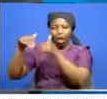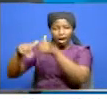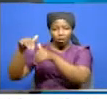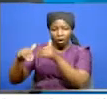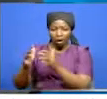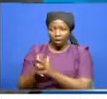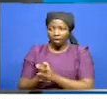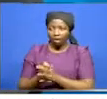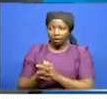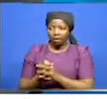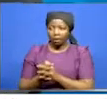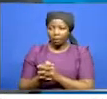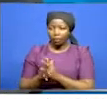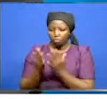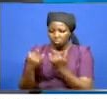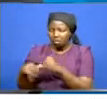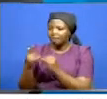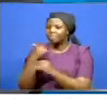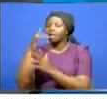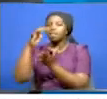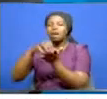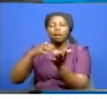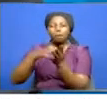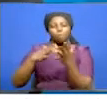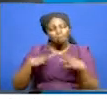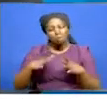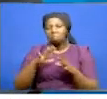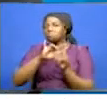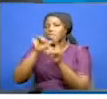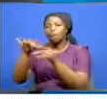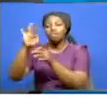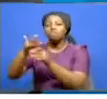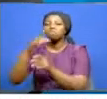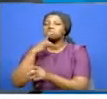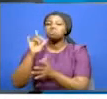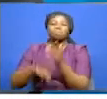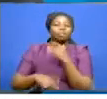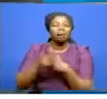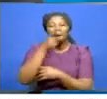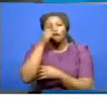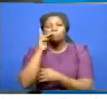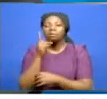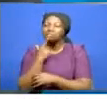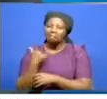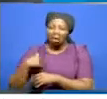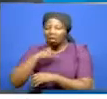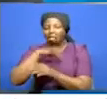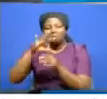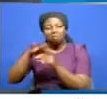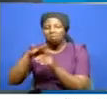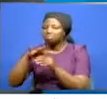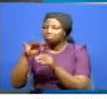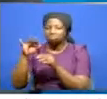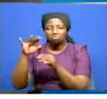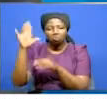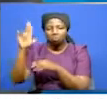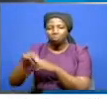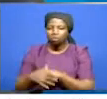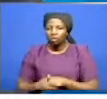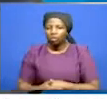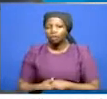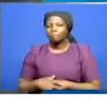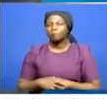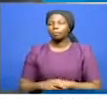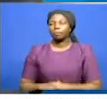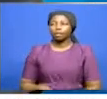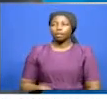Unajaribu kuambia Wakamba wapige kura, wanakuambia Kalonzo amesema tusipige. Hiyo wakati huo tulipima vizuri sana. Kupata